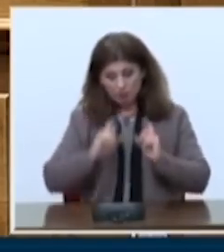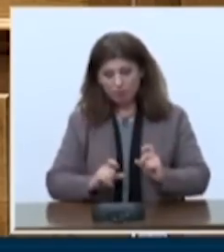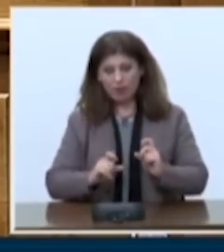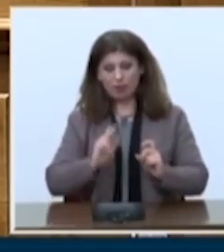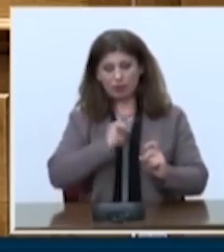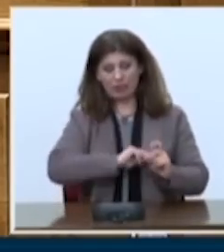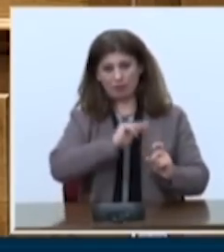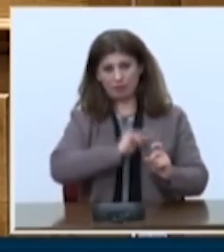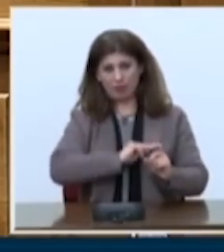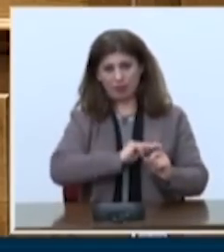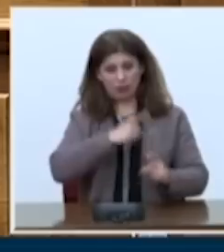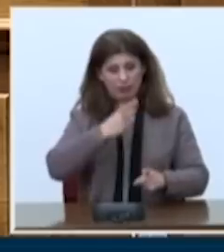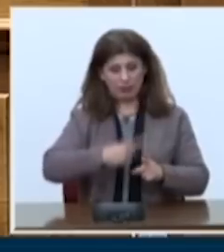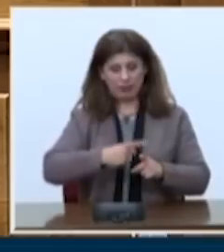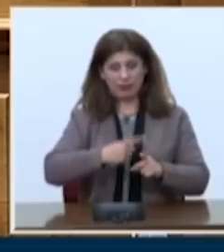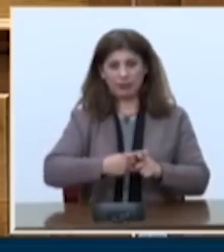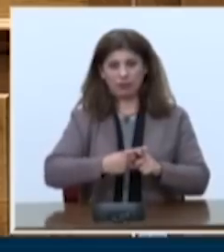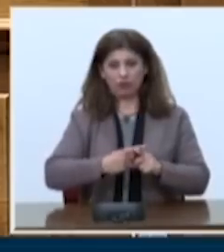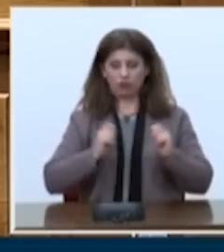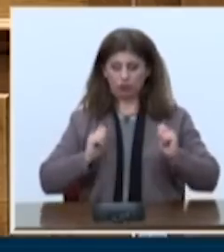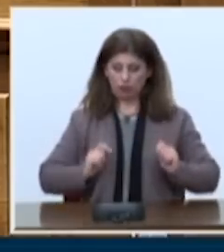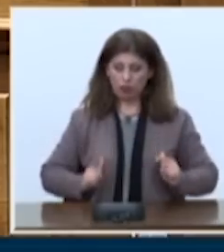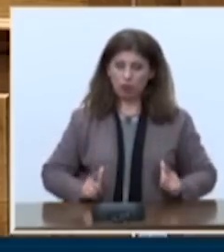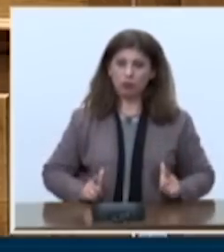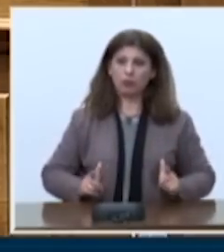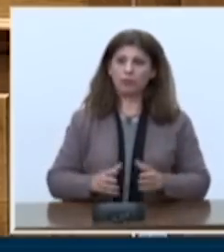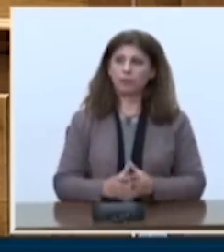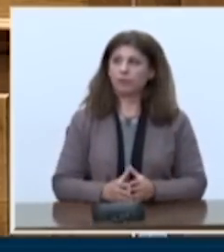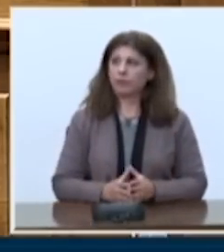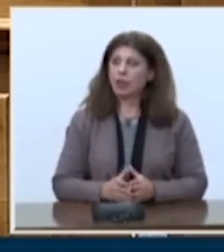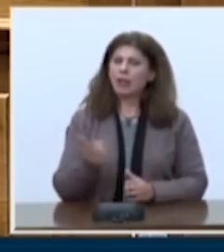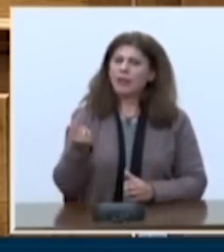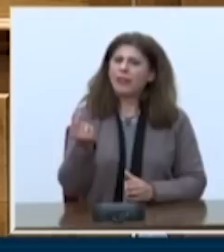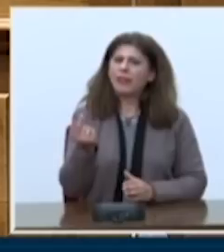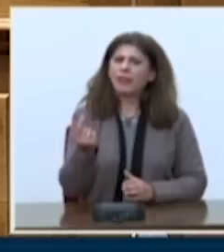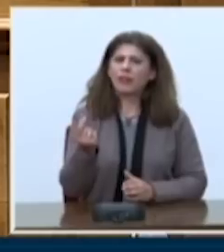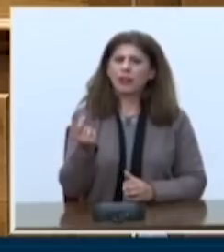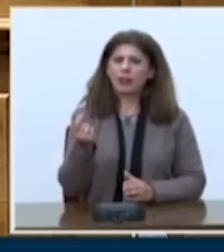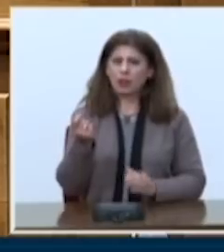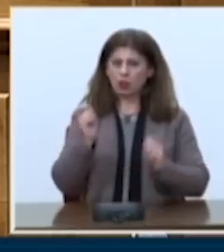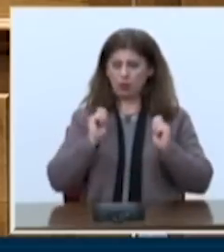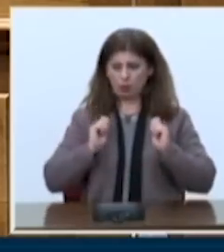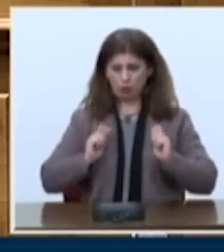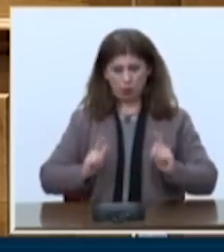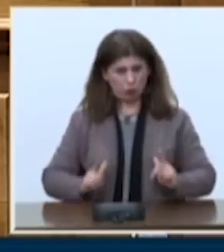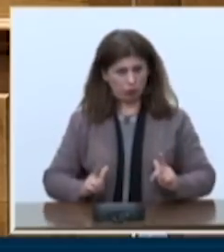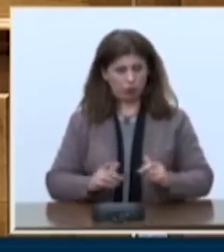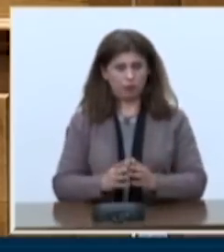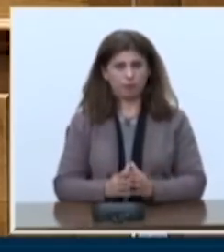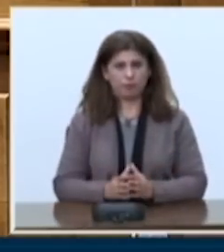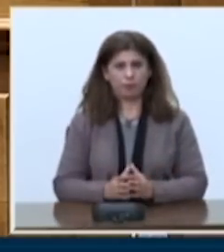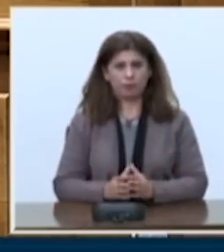συμφέροντα της ελληνικής άρχουσας τάξης, δηλαδή ορισμένων τμήματων του μεγάλου κεφαλαίου κυρίως, που μέσα